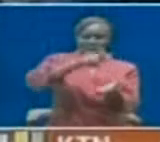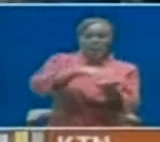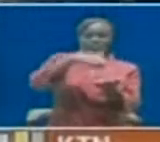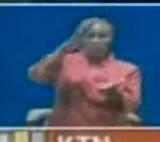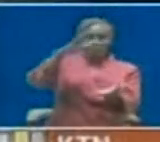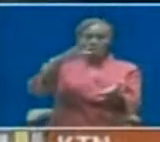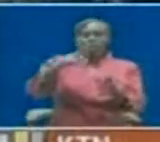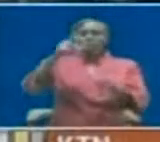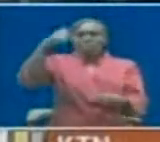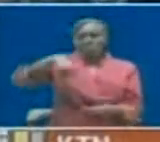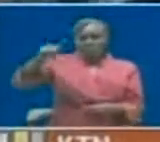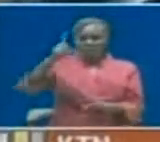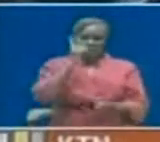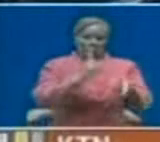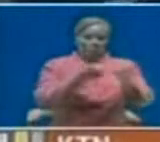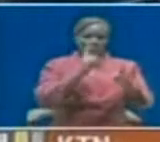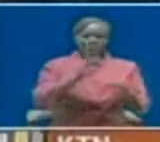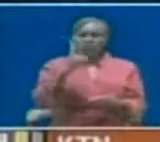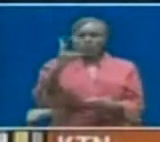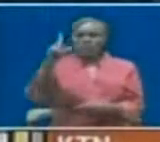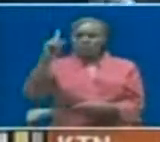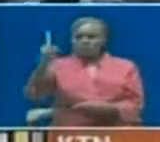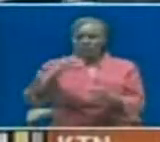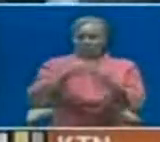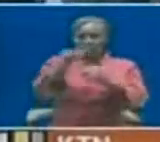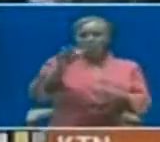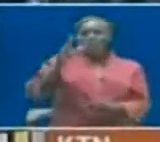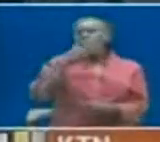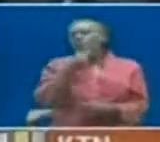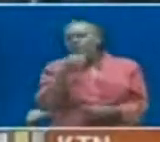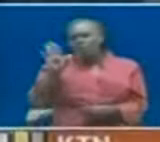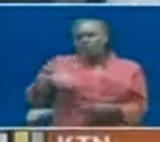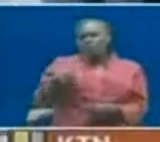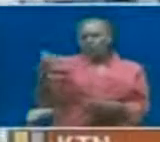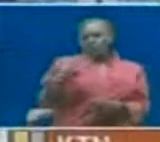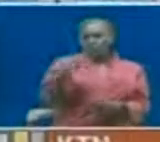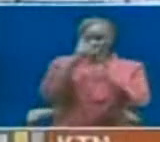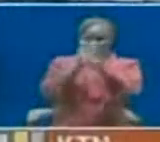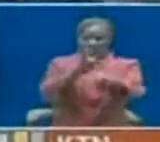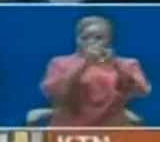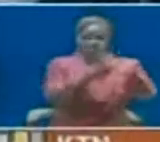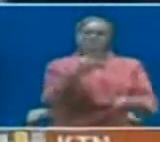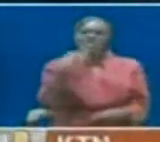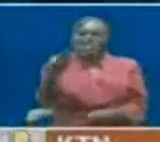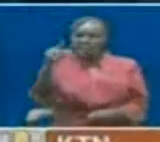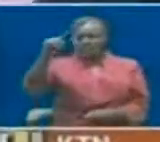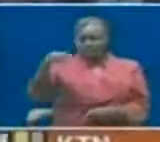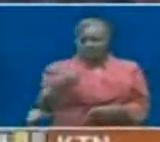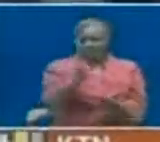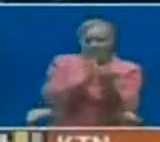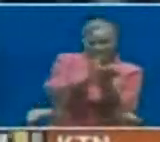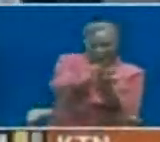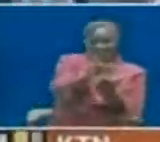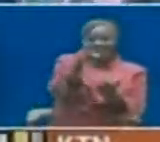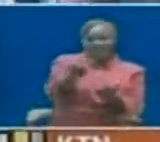maradufu. Washindi wa mbio za kilomita 21 upande wa wanaume na wanawake watatuzwa shilingi 300,000 pesa taslim.